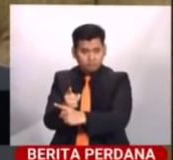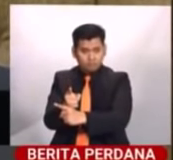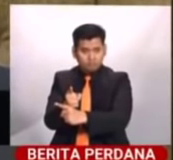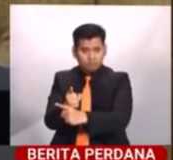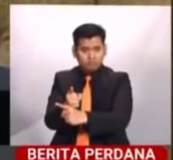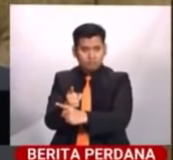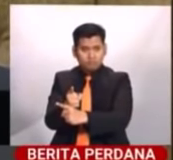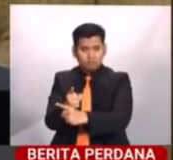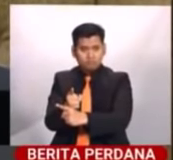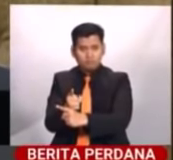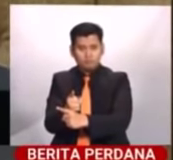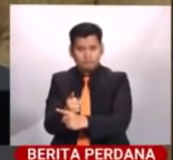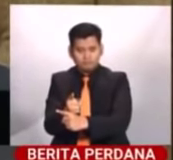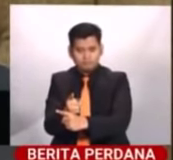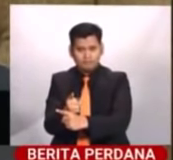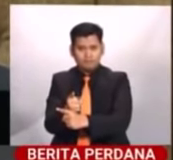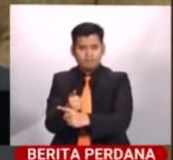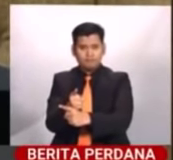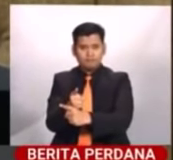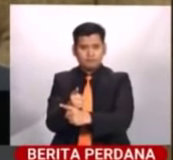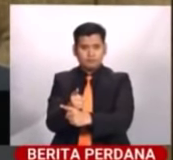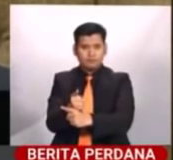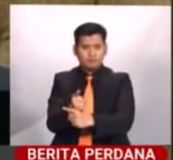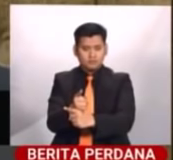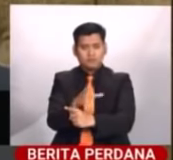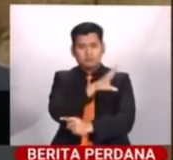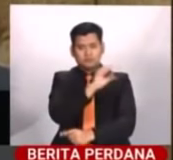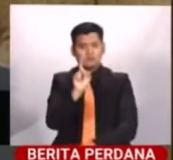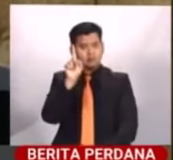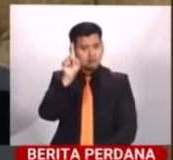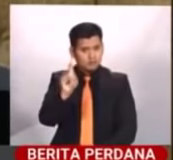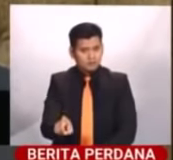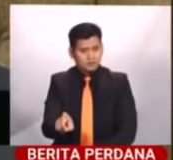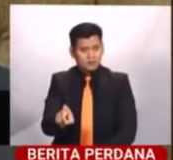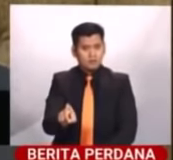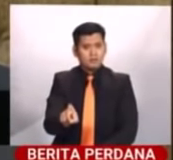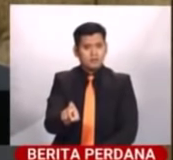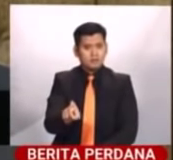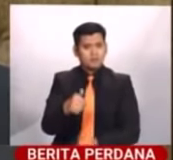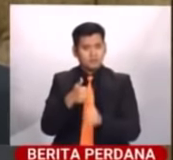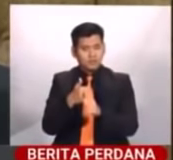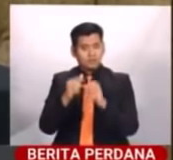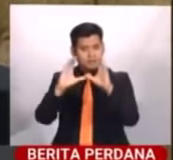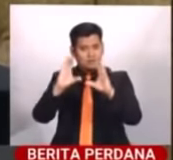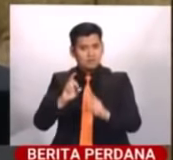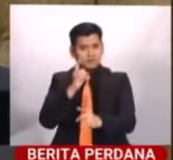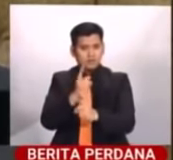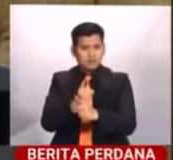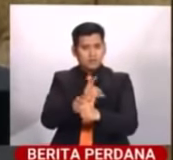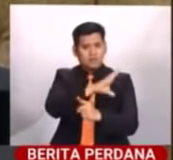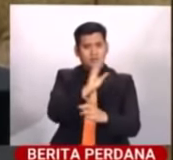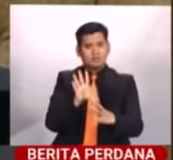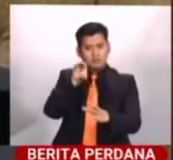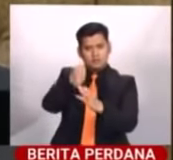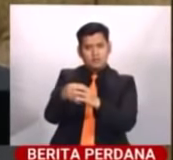clear under our Act. And this includes the registering of all construction workers with